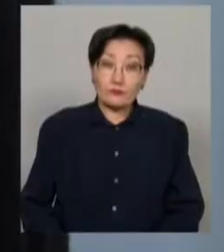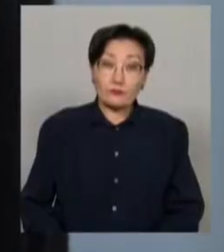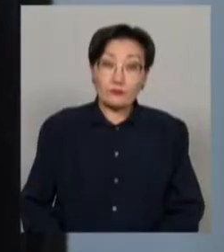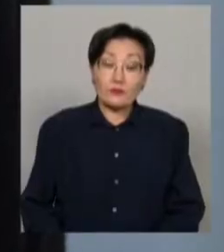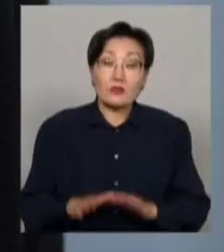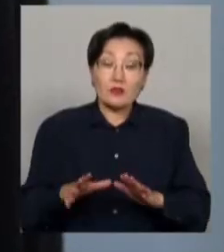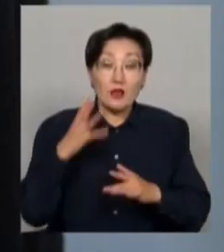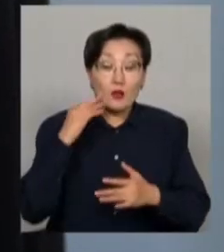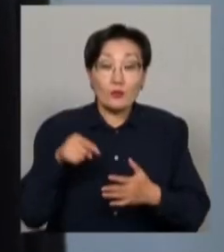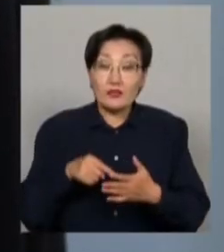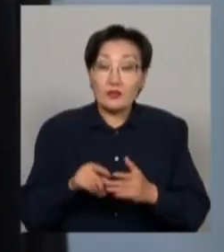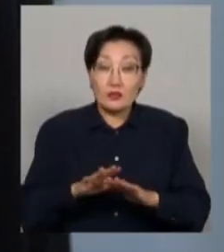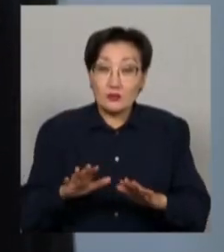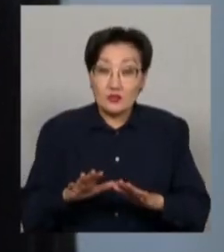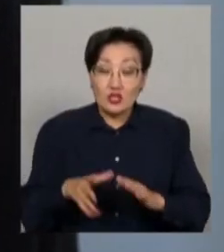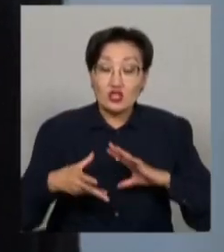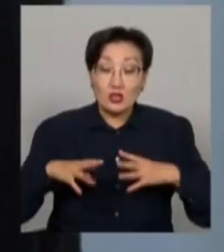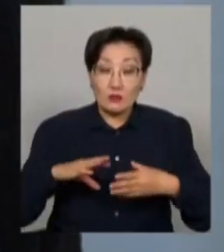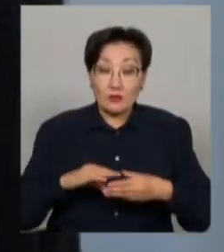Тек қана Алматы қаласында емес, жалпы